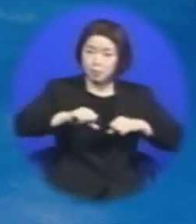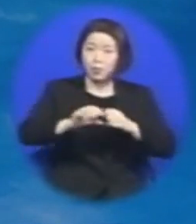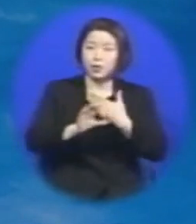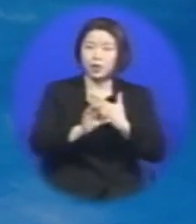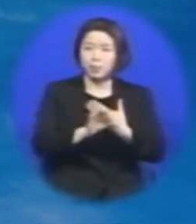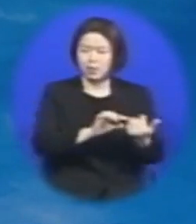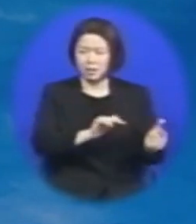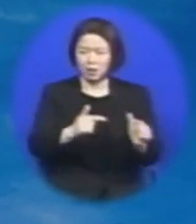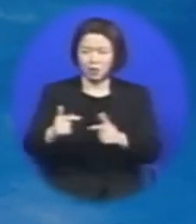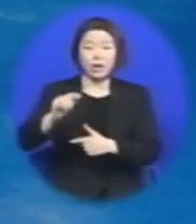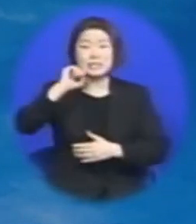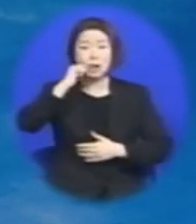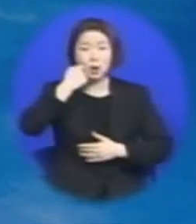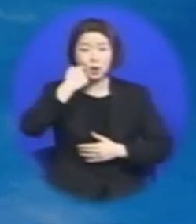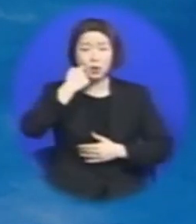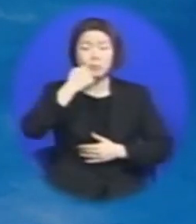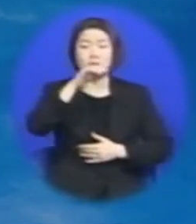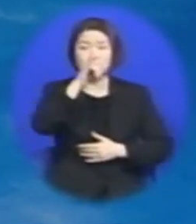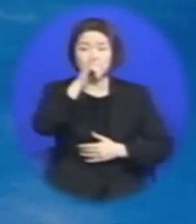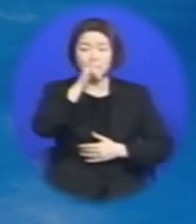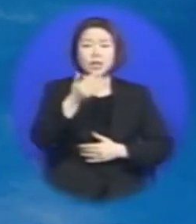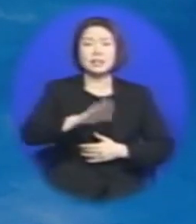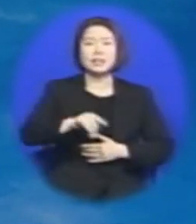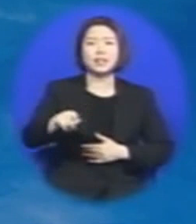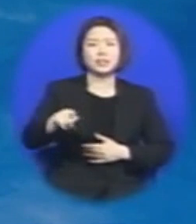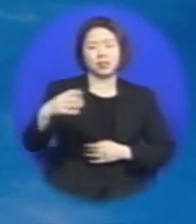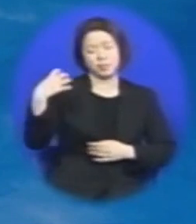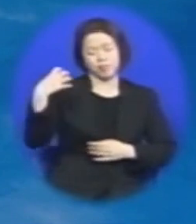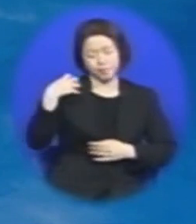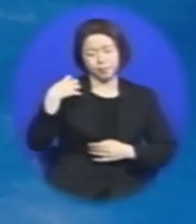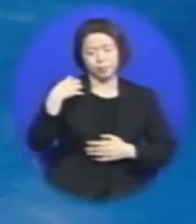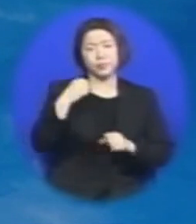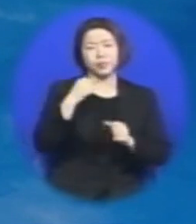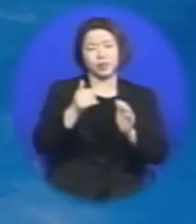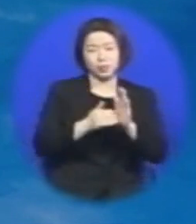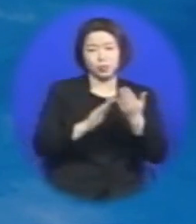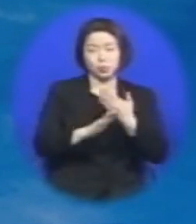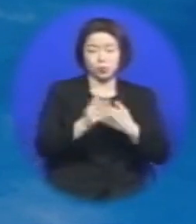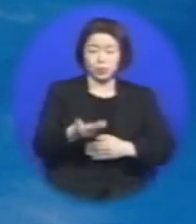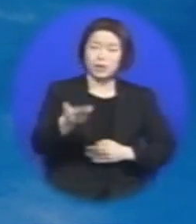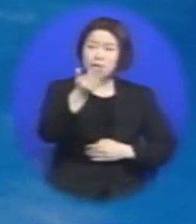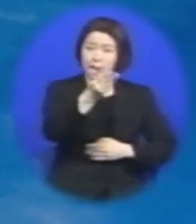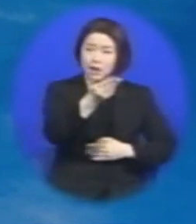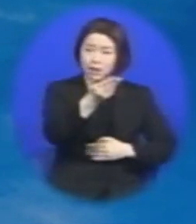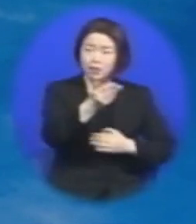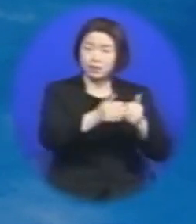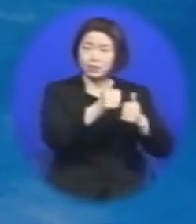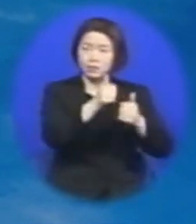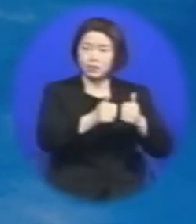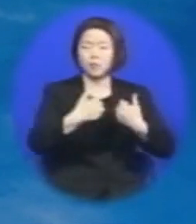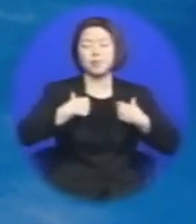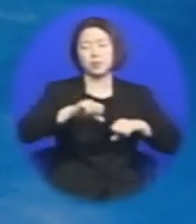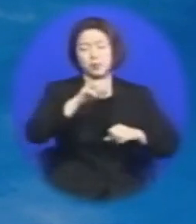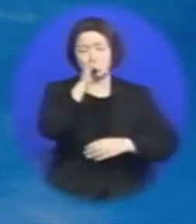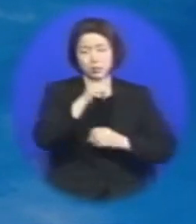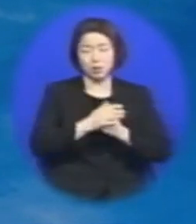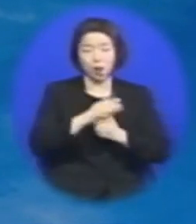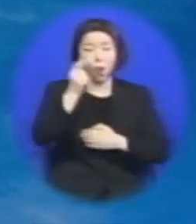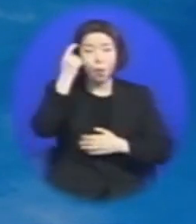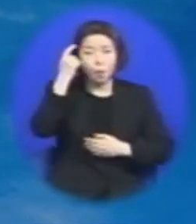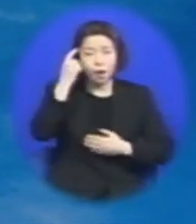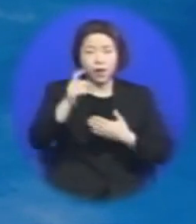겪습니다 그런데도 그 목사님은 그걸 감수하고 진급을 포기했습니다 왜 그랬습니까